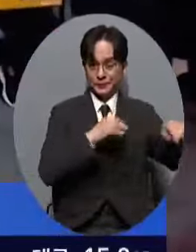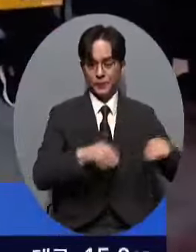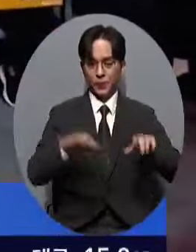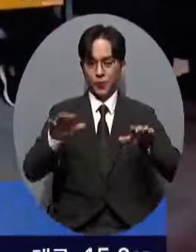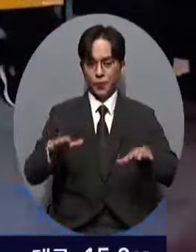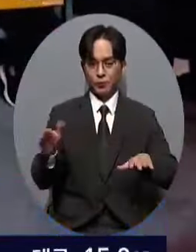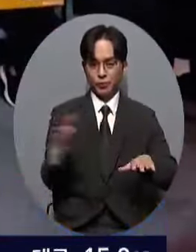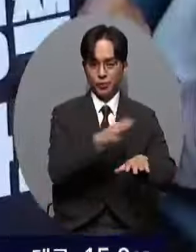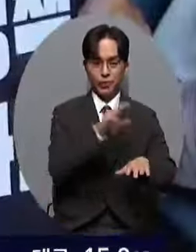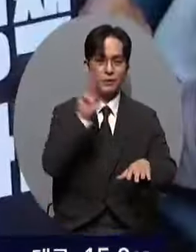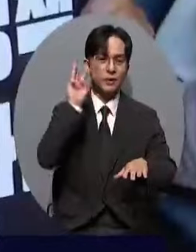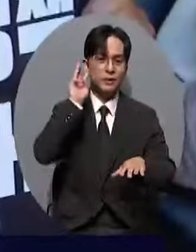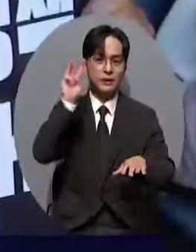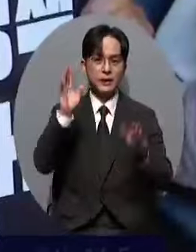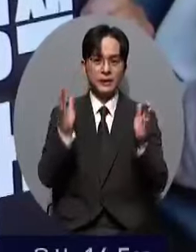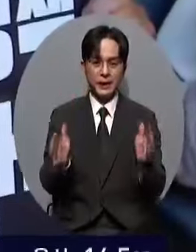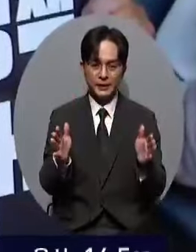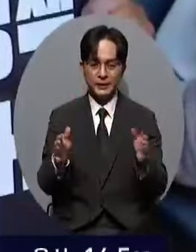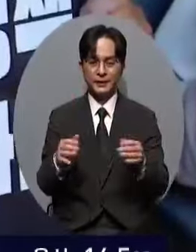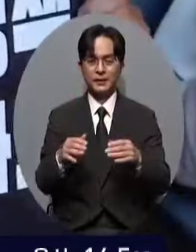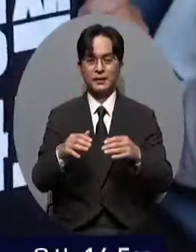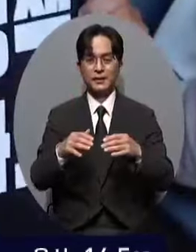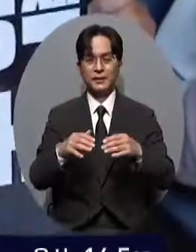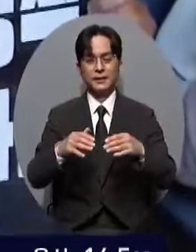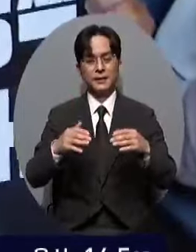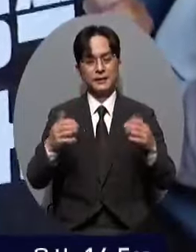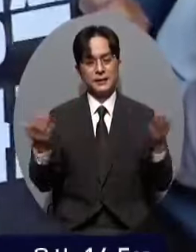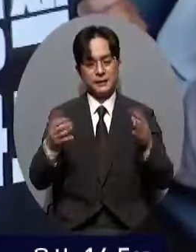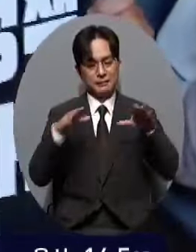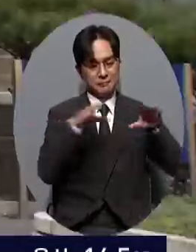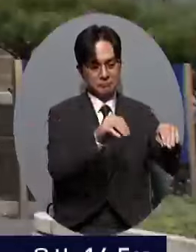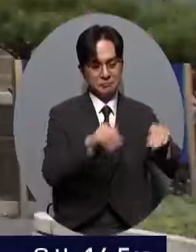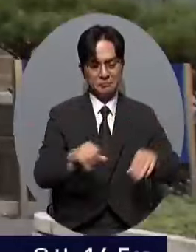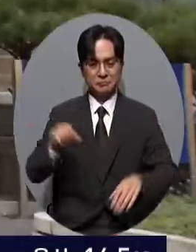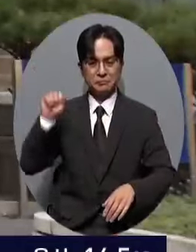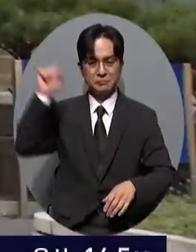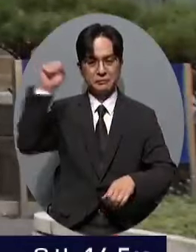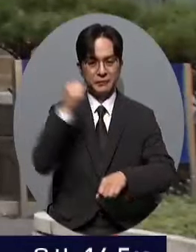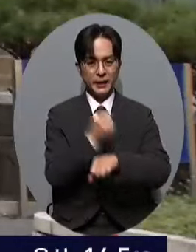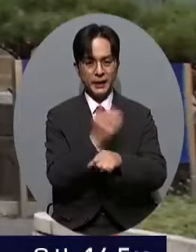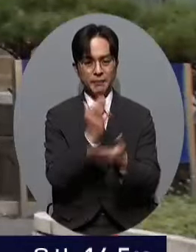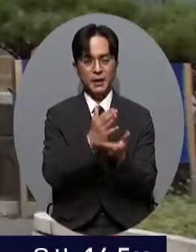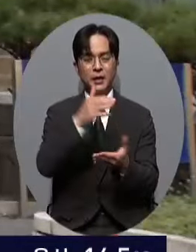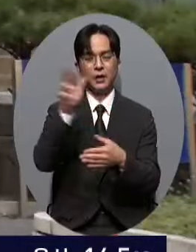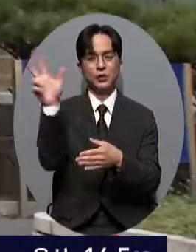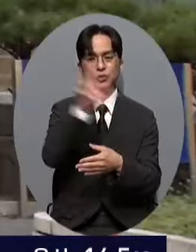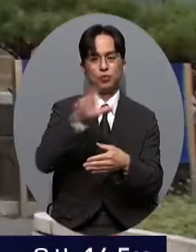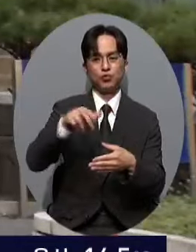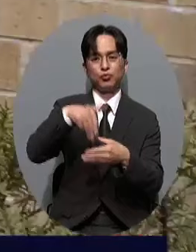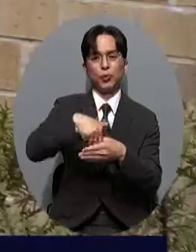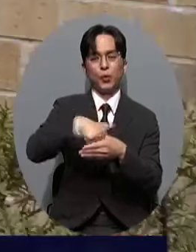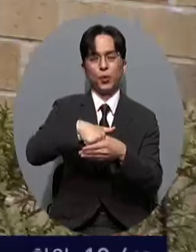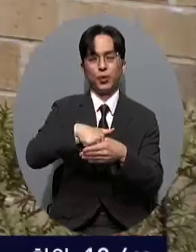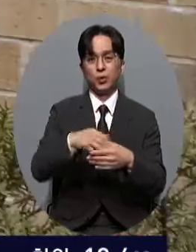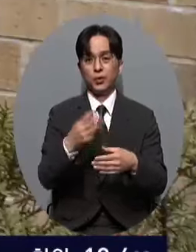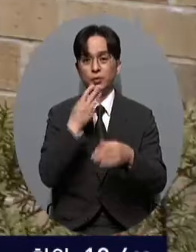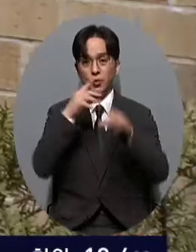등 총파업 돌입에 찬반을 묻는 투표를 시작합니다. 서울대병원 교수들은